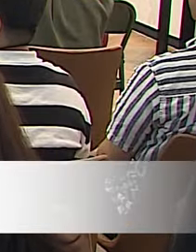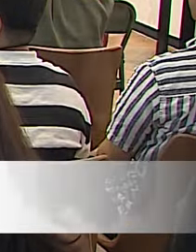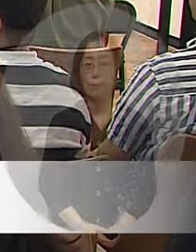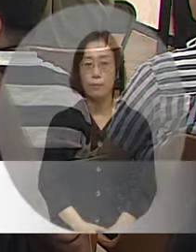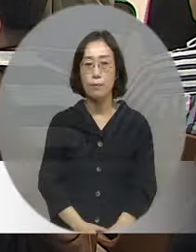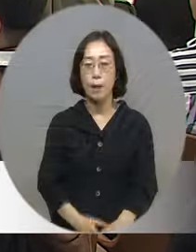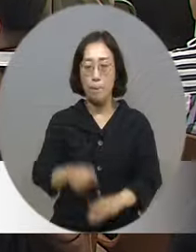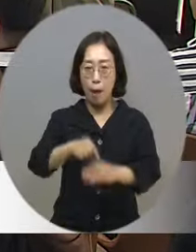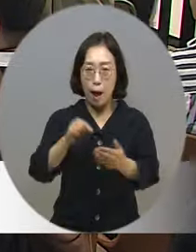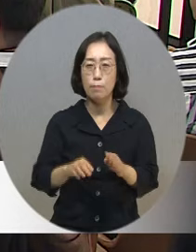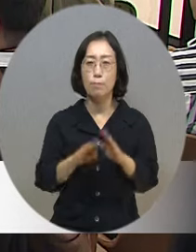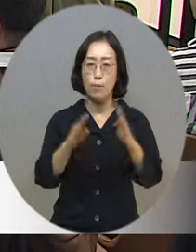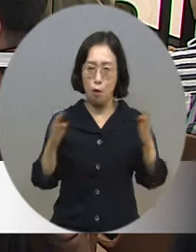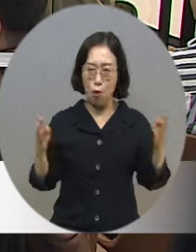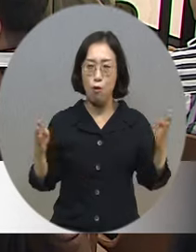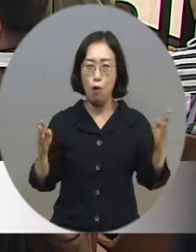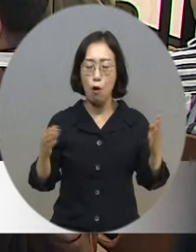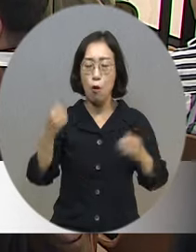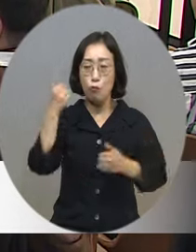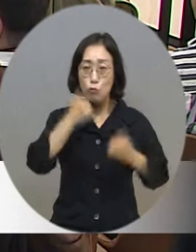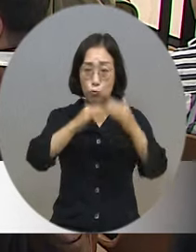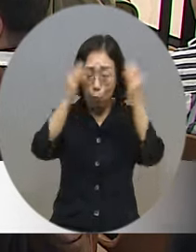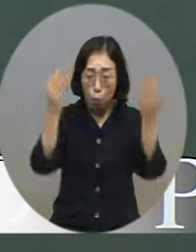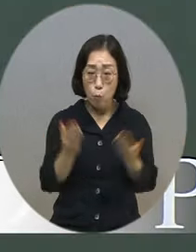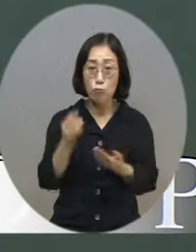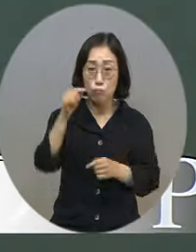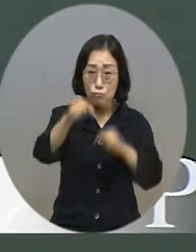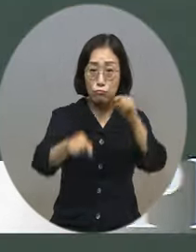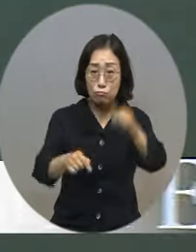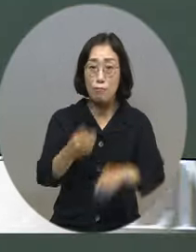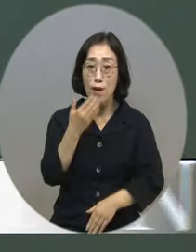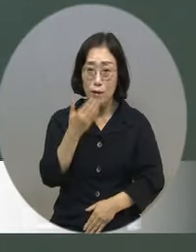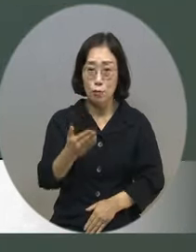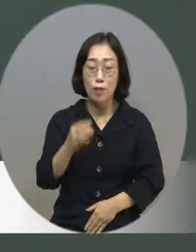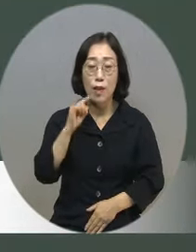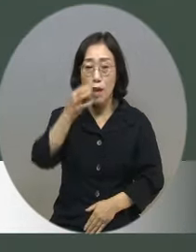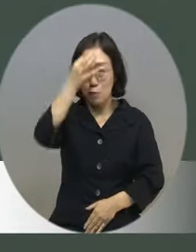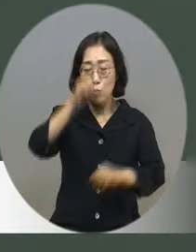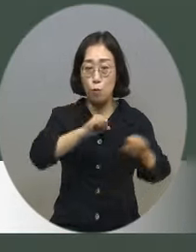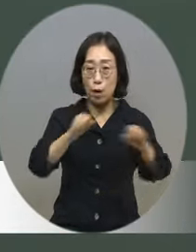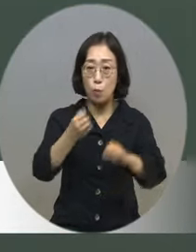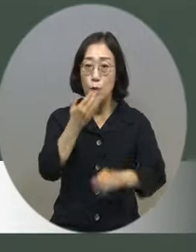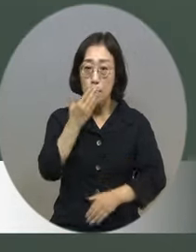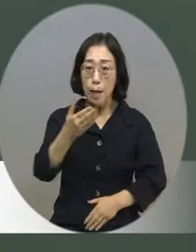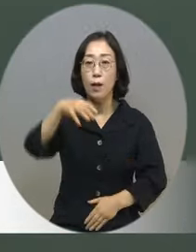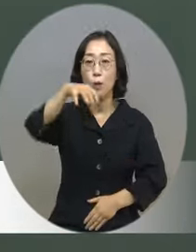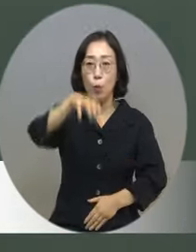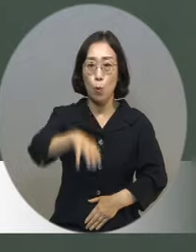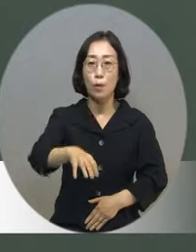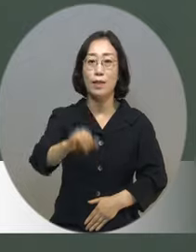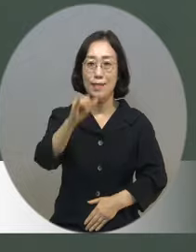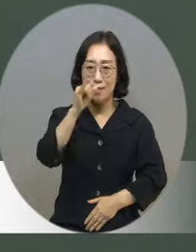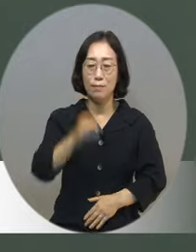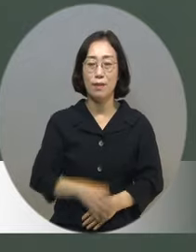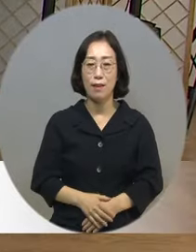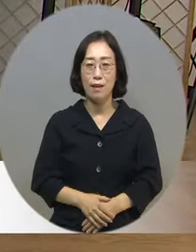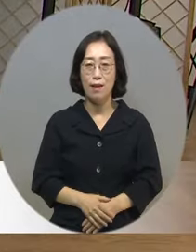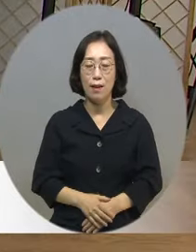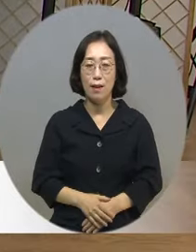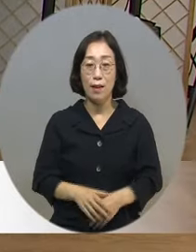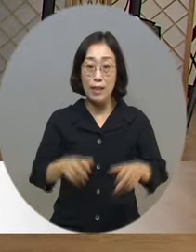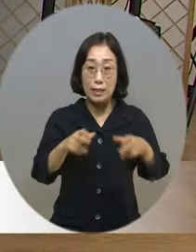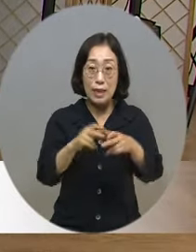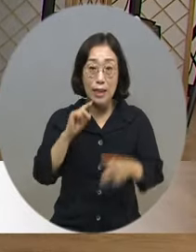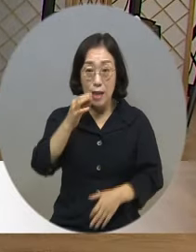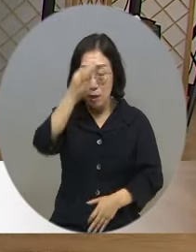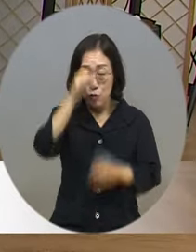열린 마음, 열린 공간으로 누구나 예술가의 꿈을 펼칠 수 있는 곳이 있습니다. 이곳은 장애인 예술가들이